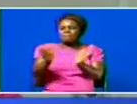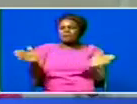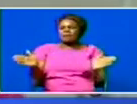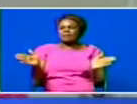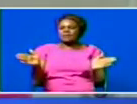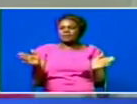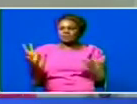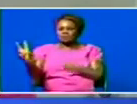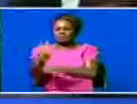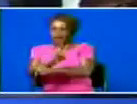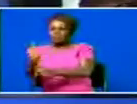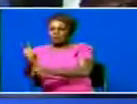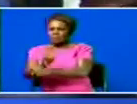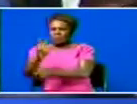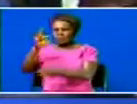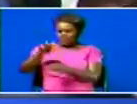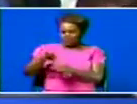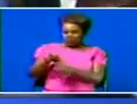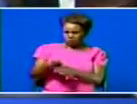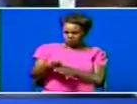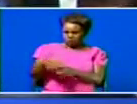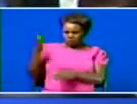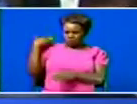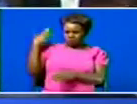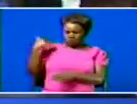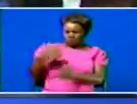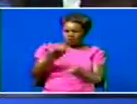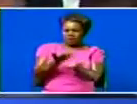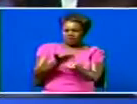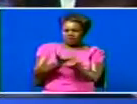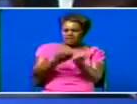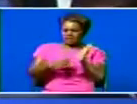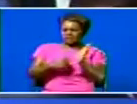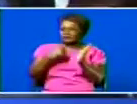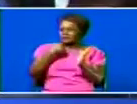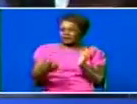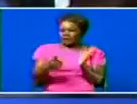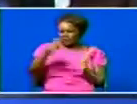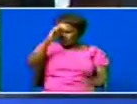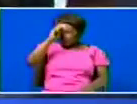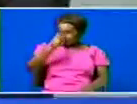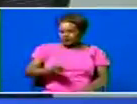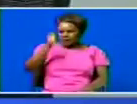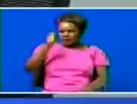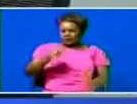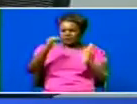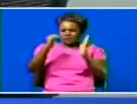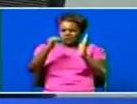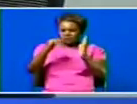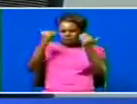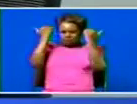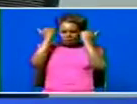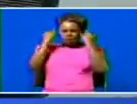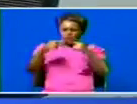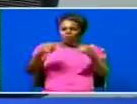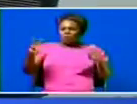katika usimamizi wa kura. Wamalwa aliyokuwa akitoa ushahidi wake mbele ya jaji Agri Muchelule kwenye kesi ya kupinga ushindi